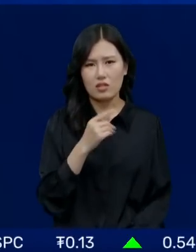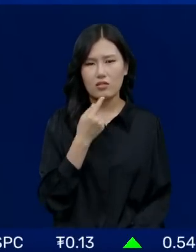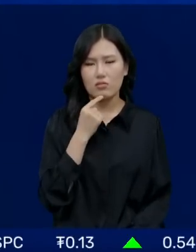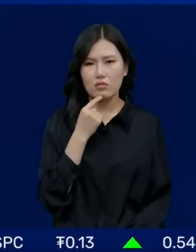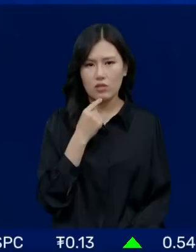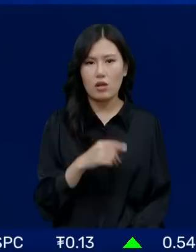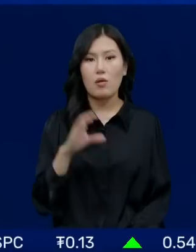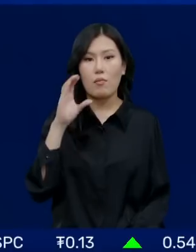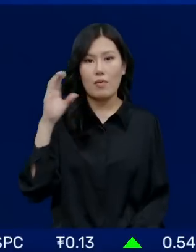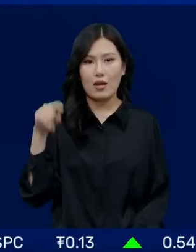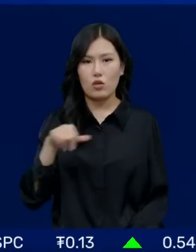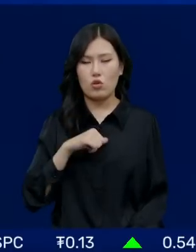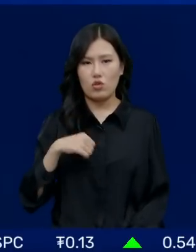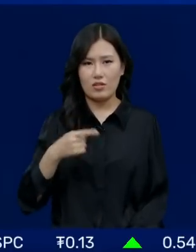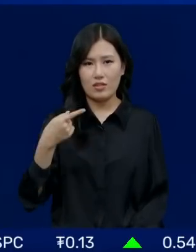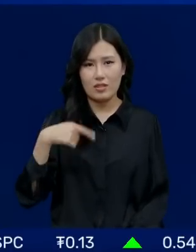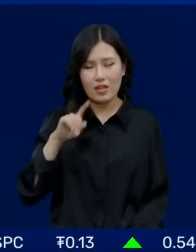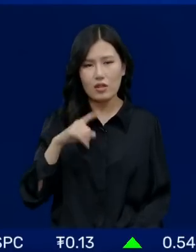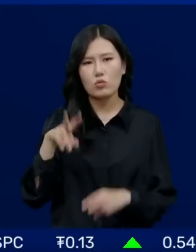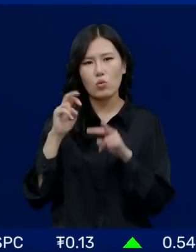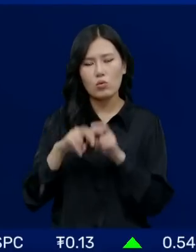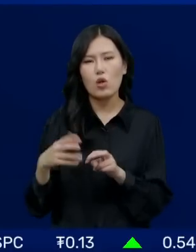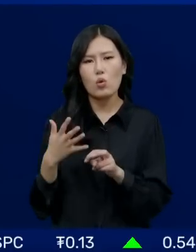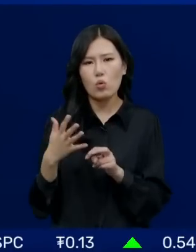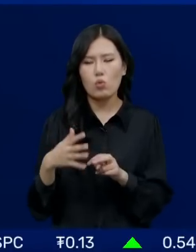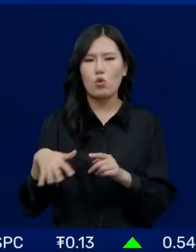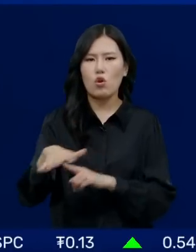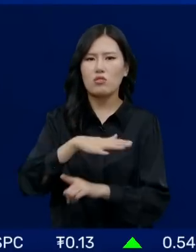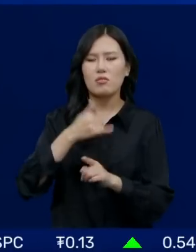байгууллага орчны шинжилгээгээ хамгийн түрүүд хийдэг. Эдийн засгийн байдал,